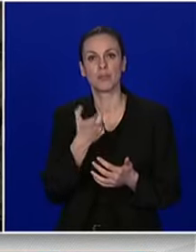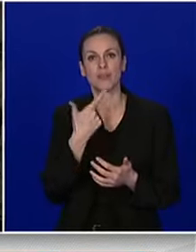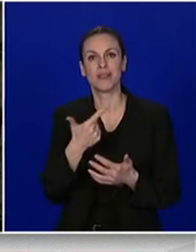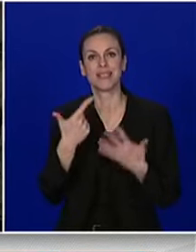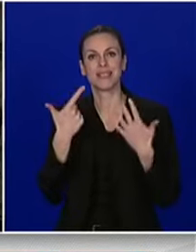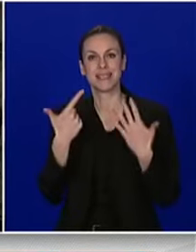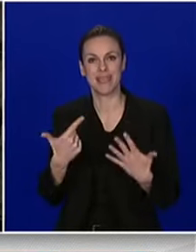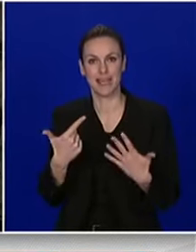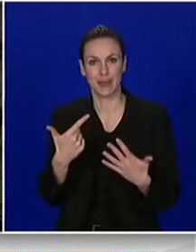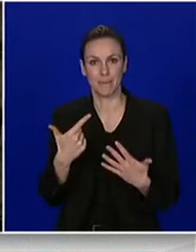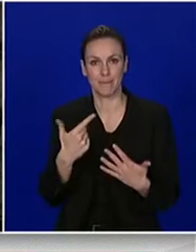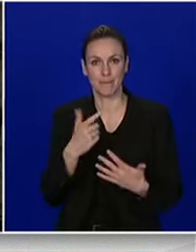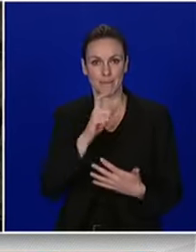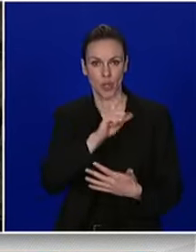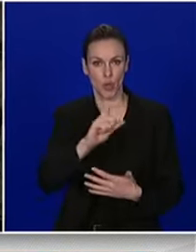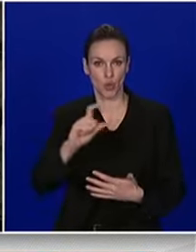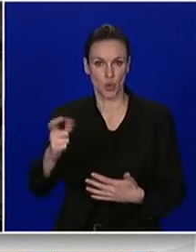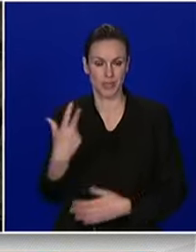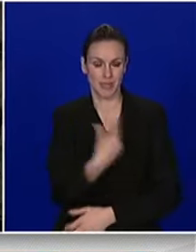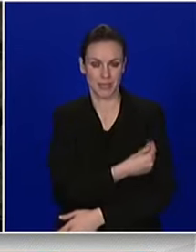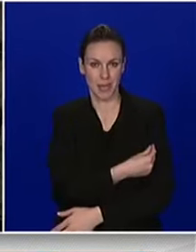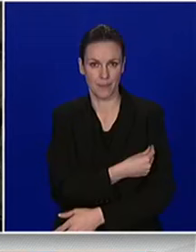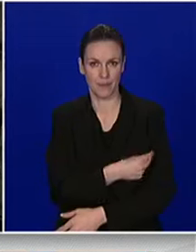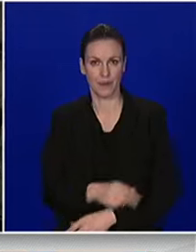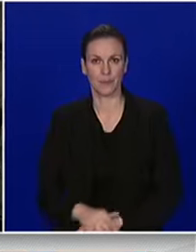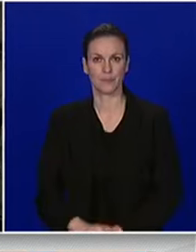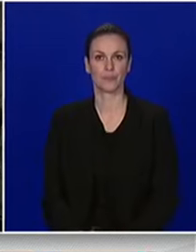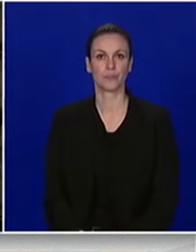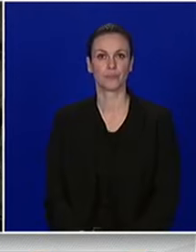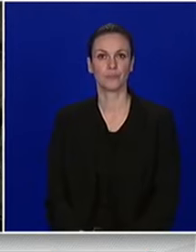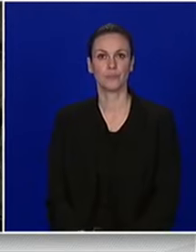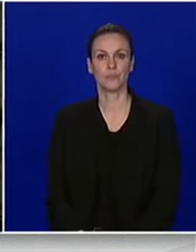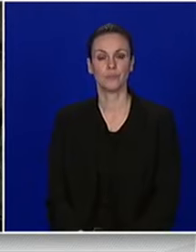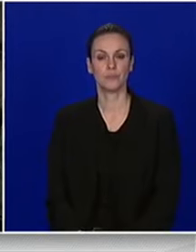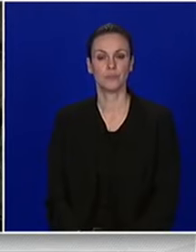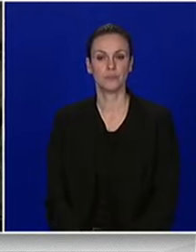742.527 doza cjepiva.